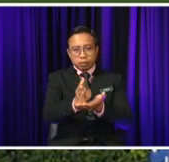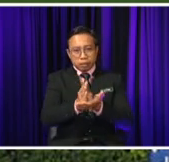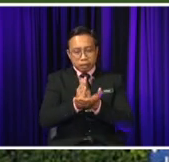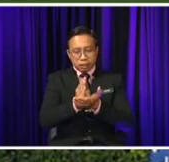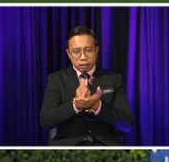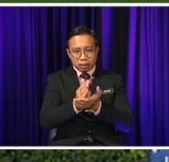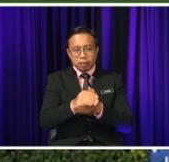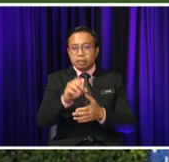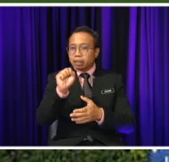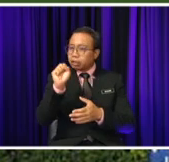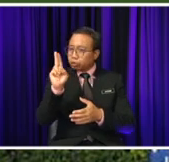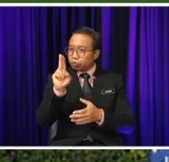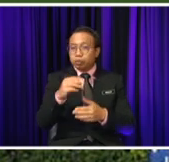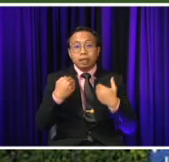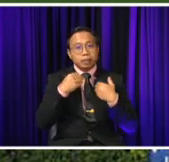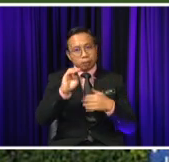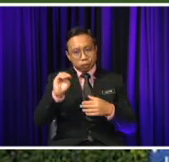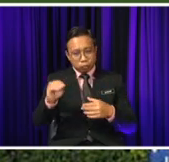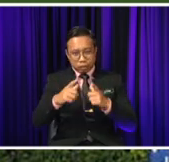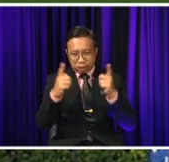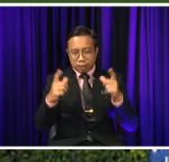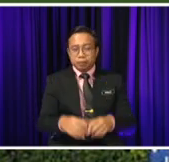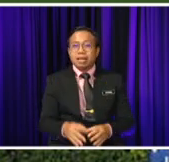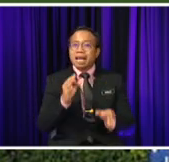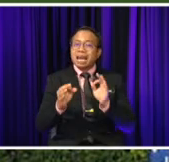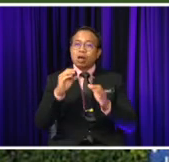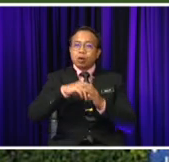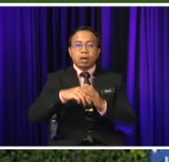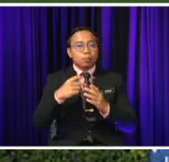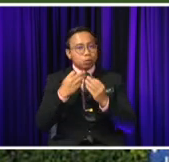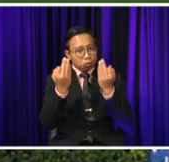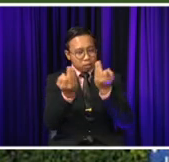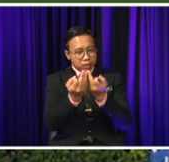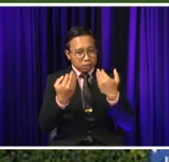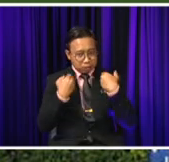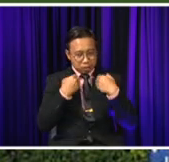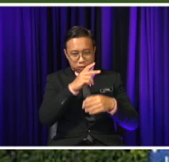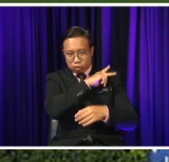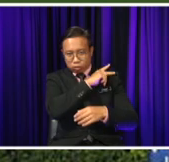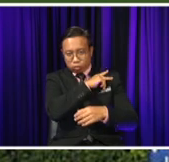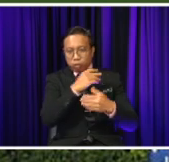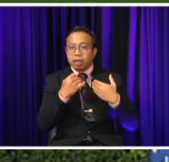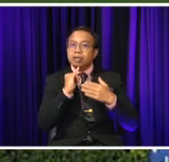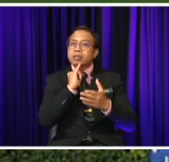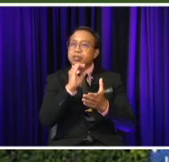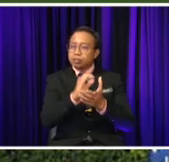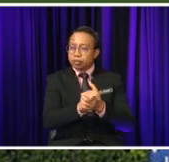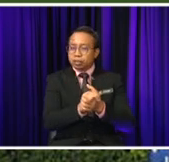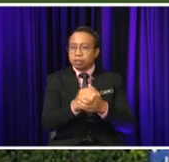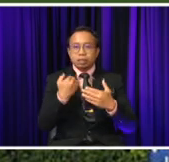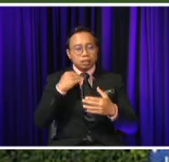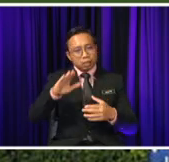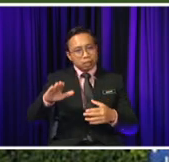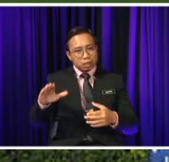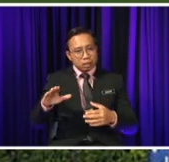yang ada dalam kelas itu kalau dalam keluarga tidak ada ketua keluarga telah sebagai suami adik istri ada anak-anak dan besar lagi